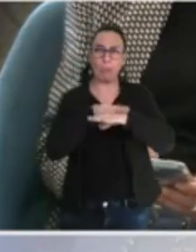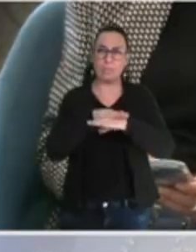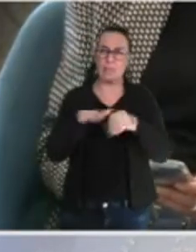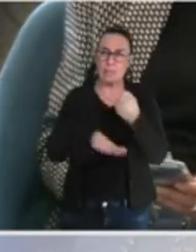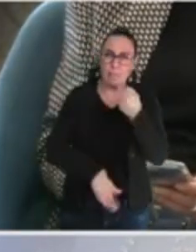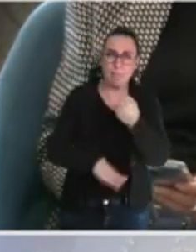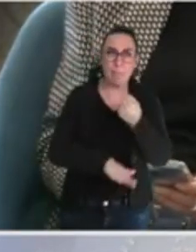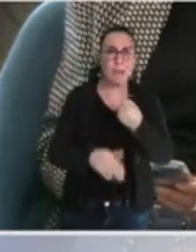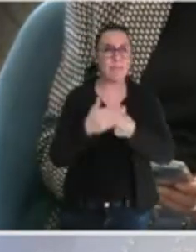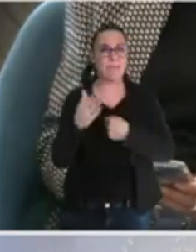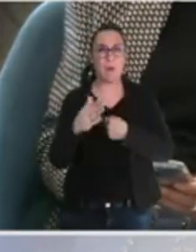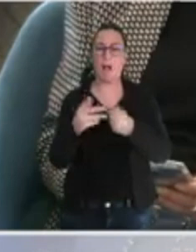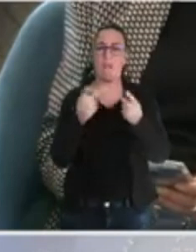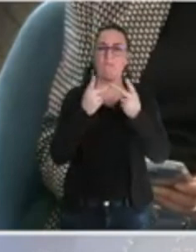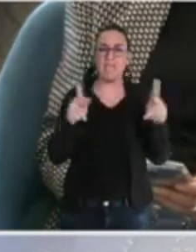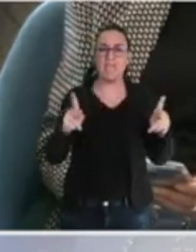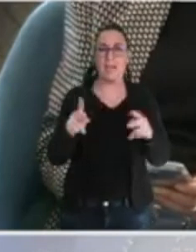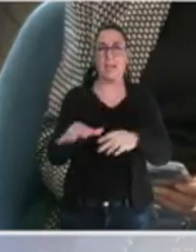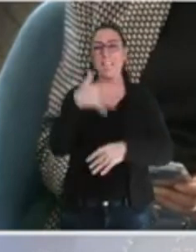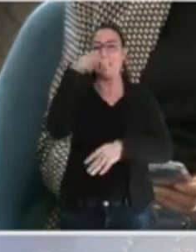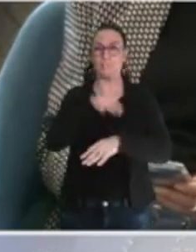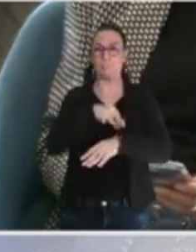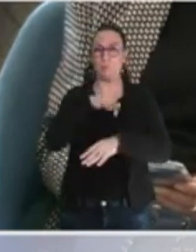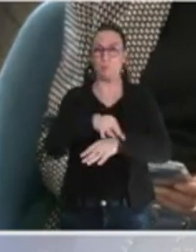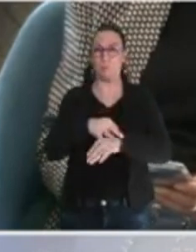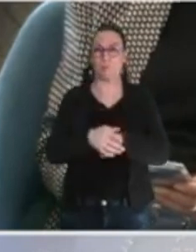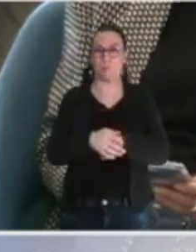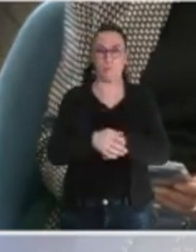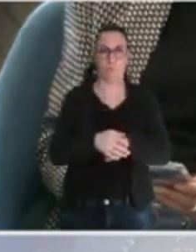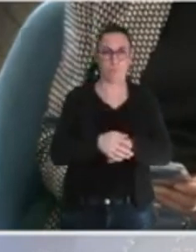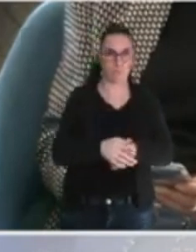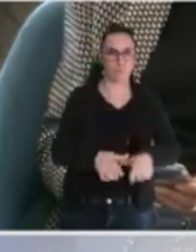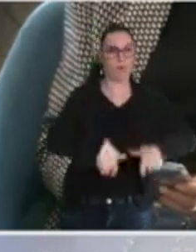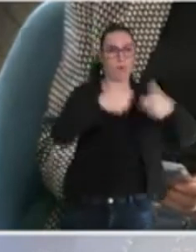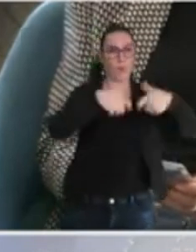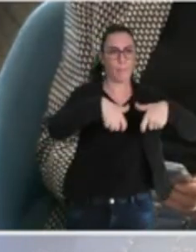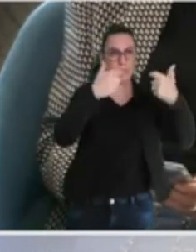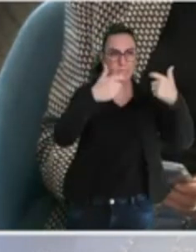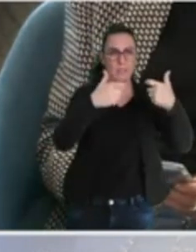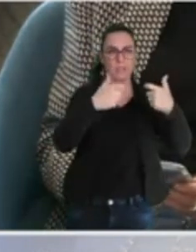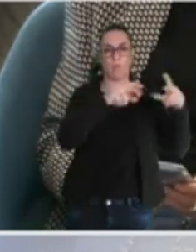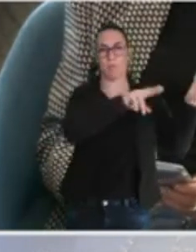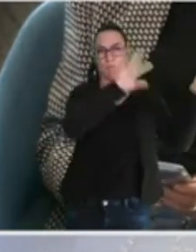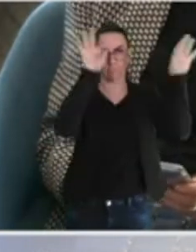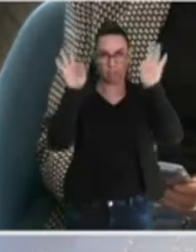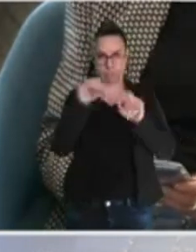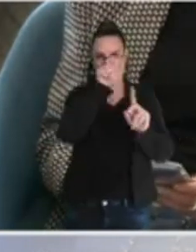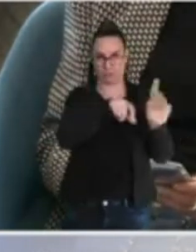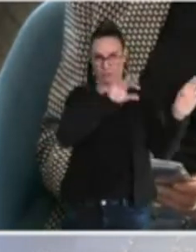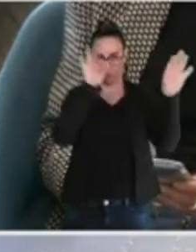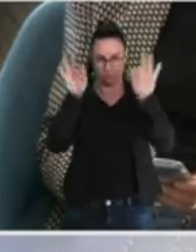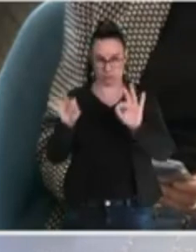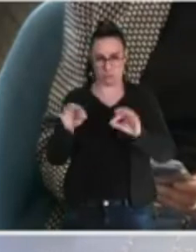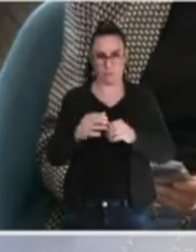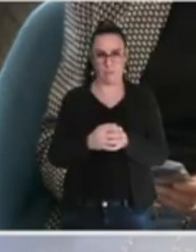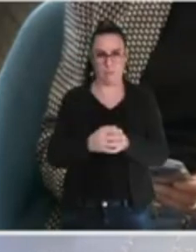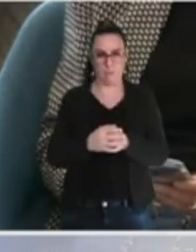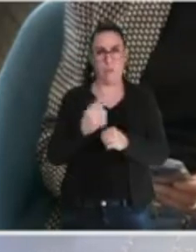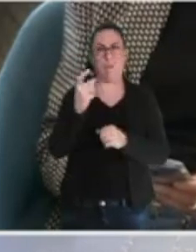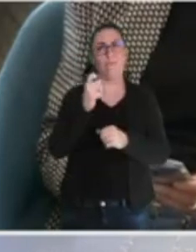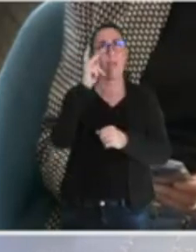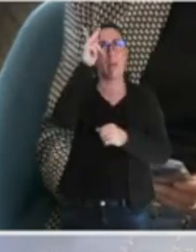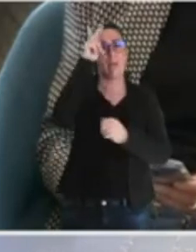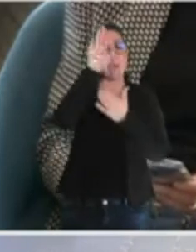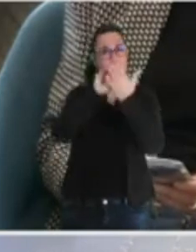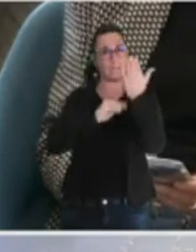de la ville du quart d'heure. Je cite l'urbaniste, donc Carlo Moreno. Inspiré de l'exemple de Paris,